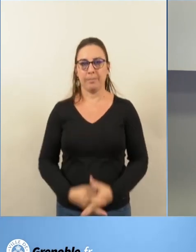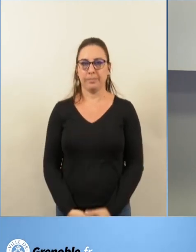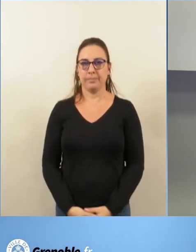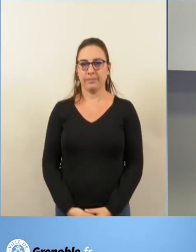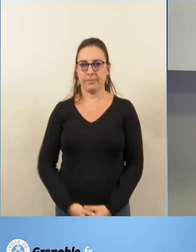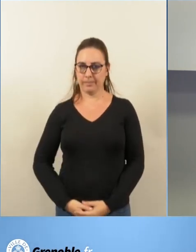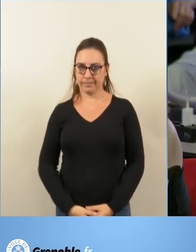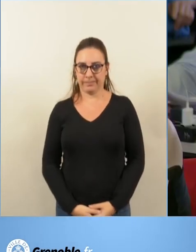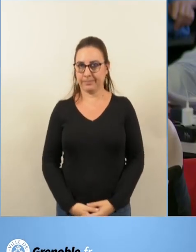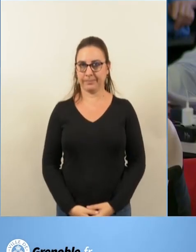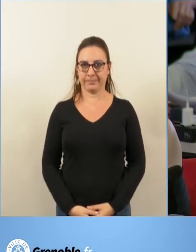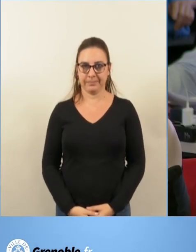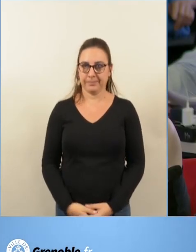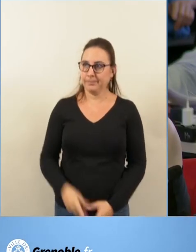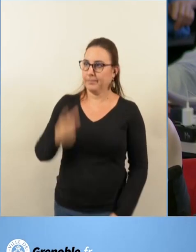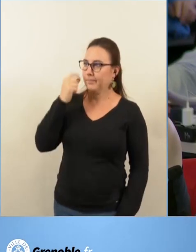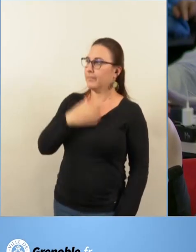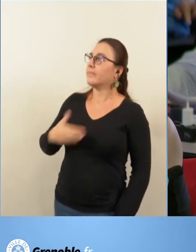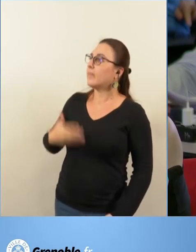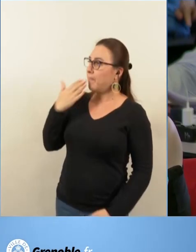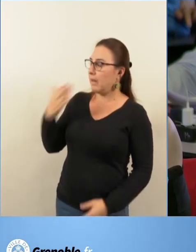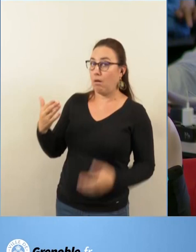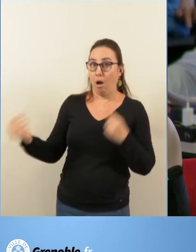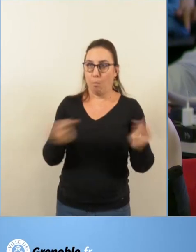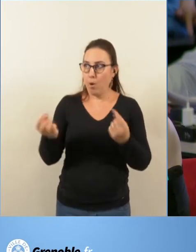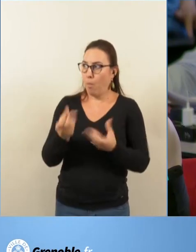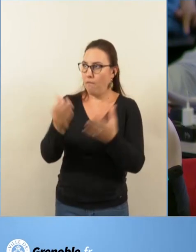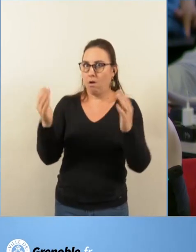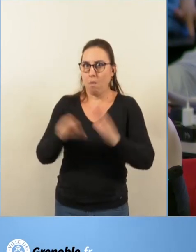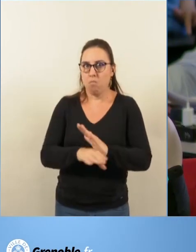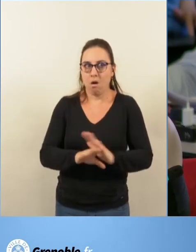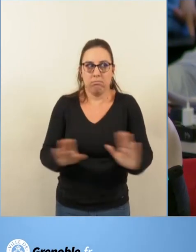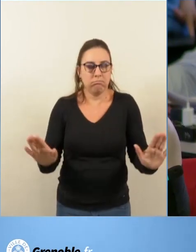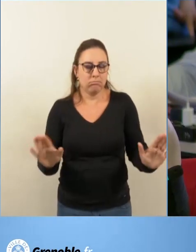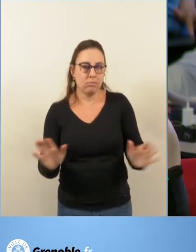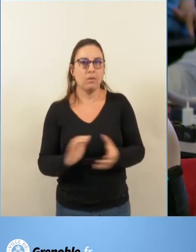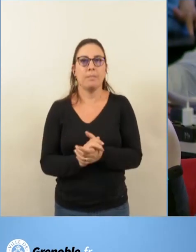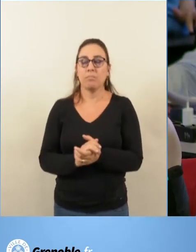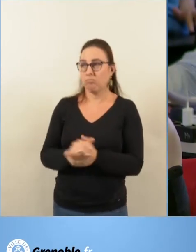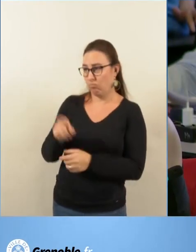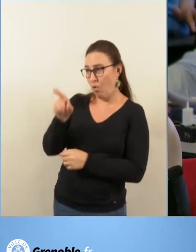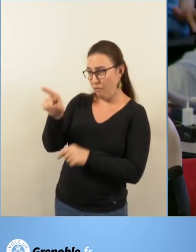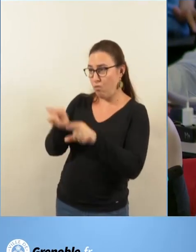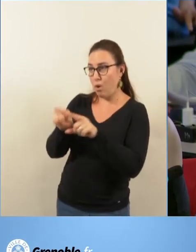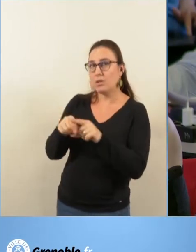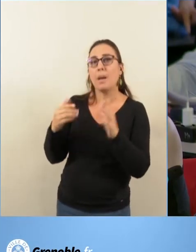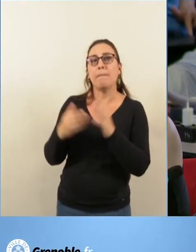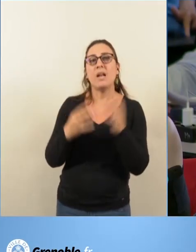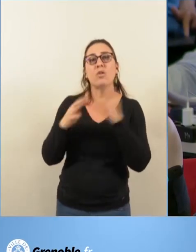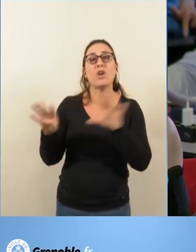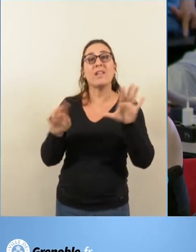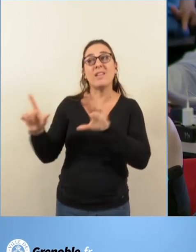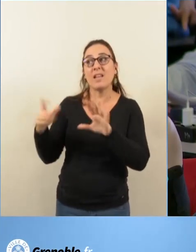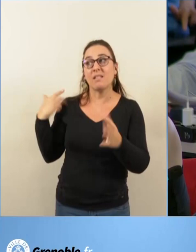oui merci Monsieur le Maire mon intervention sera beaucoup moins polémique simplement je vais juste rappeler que vous vous avez commencé en 1997